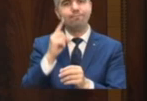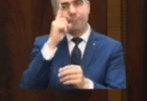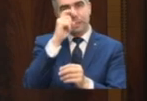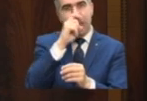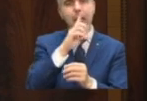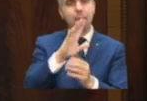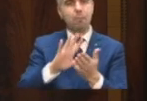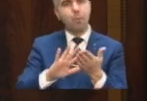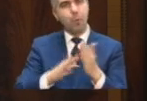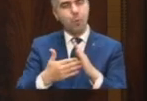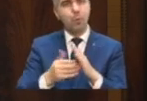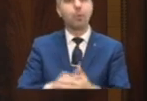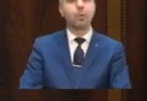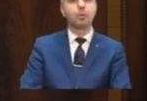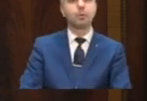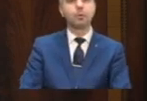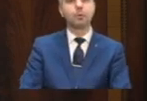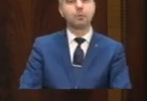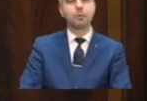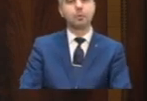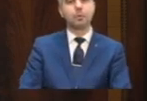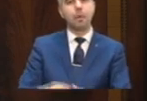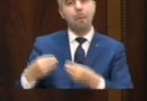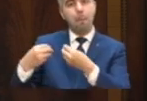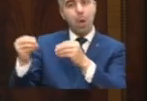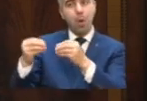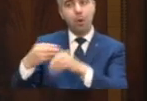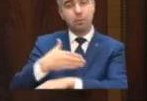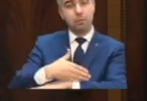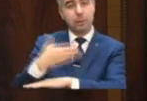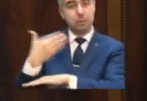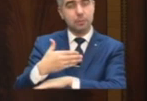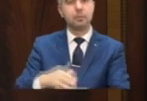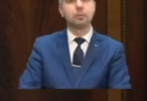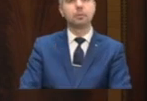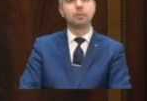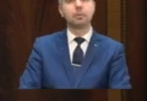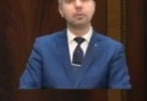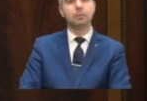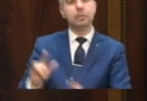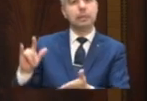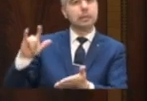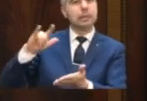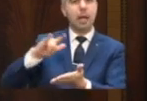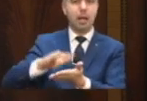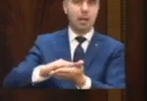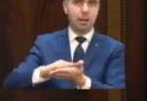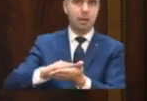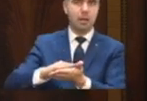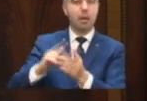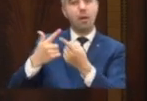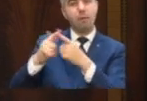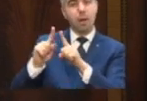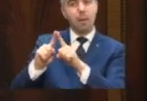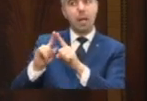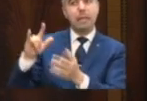صعوبات على صعيد التصدير وهو قطاع الطيران، وأجزاء تصنيع